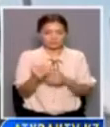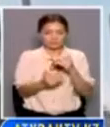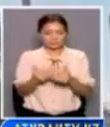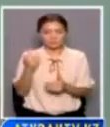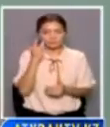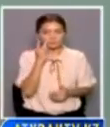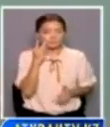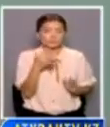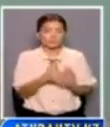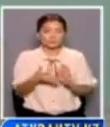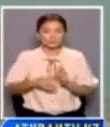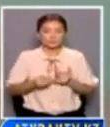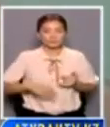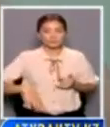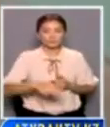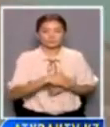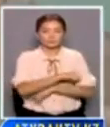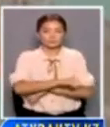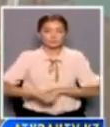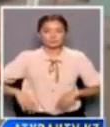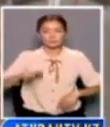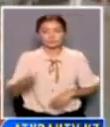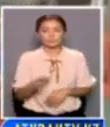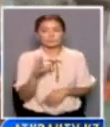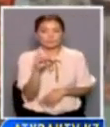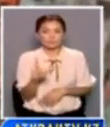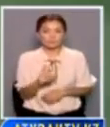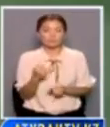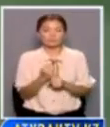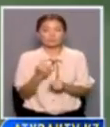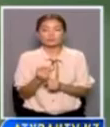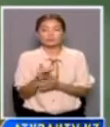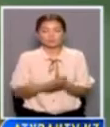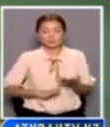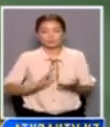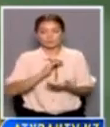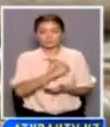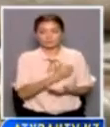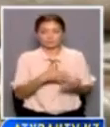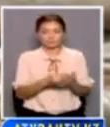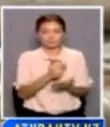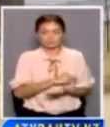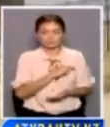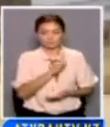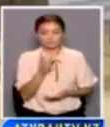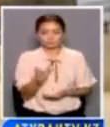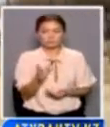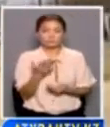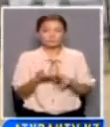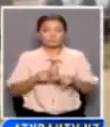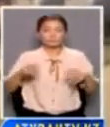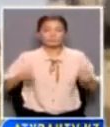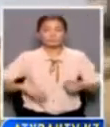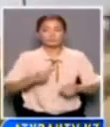повышение степени изученности этих территорий как базы для привлечения в дальнейшем частных инвестиций. Так как ключевым